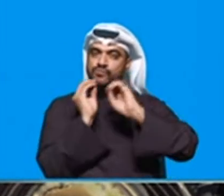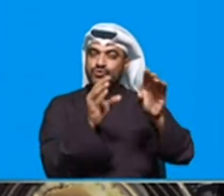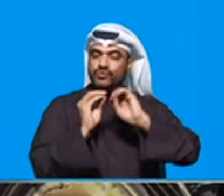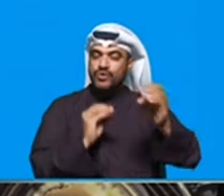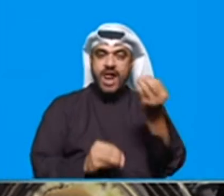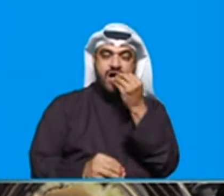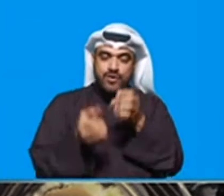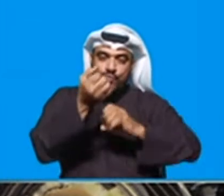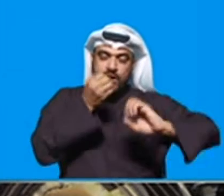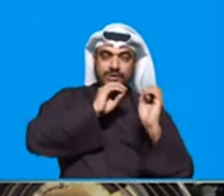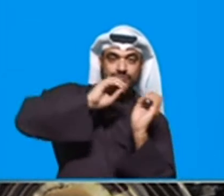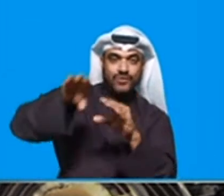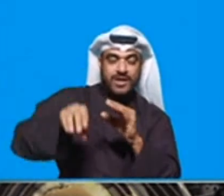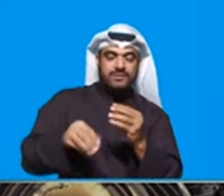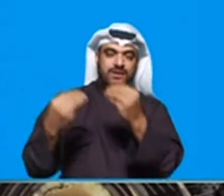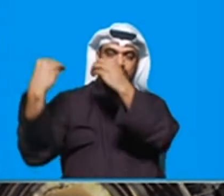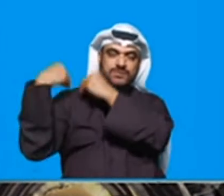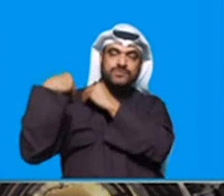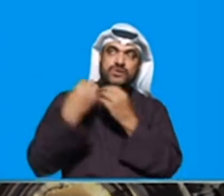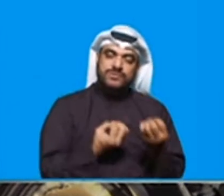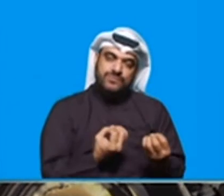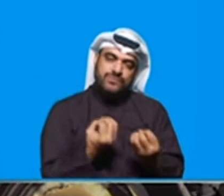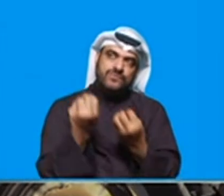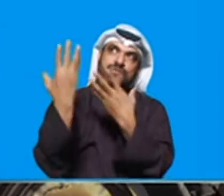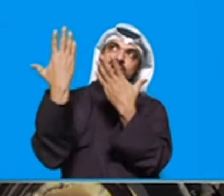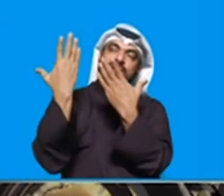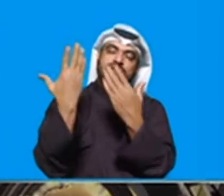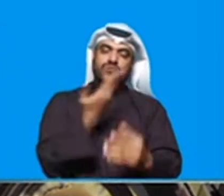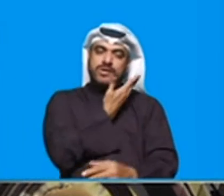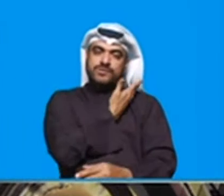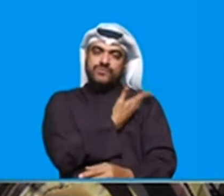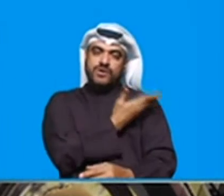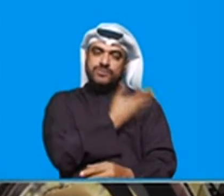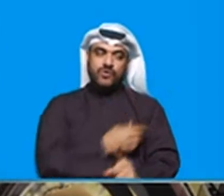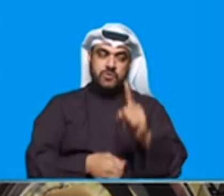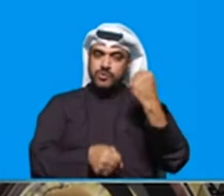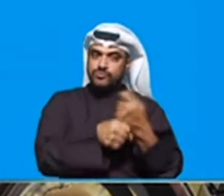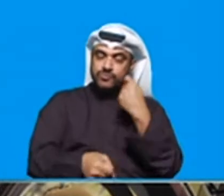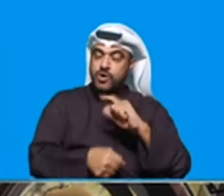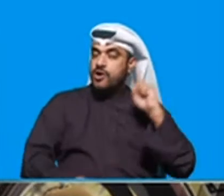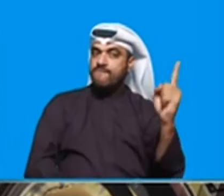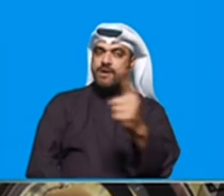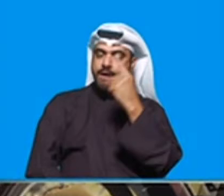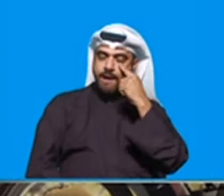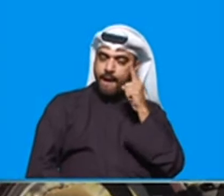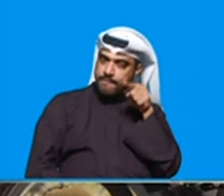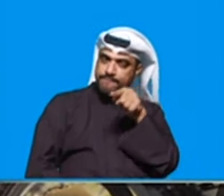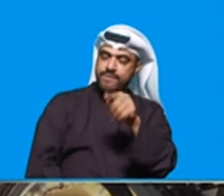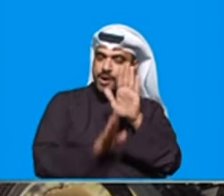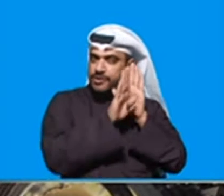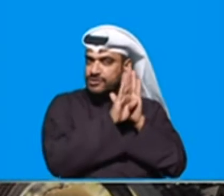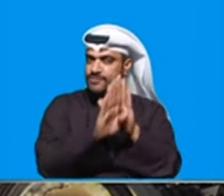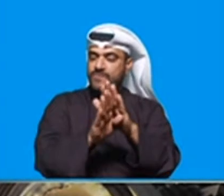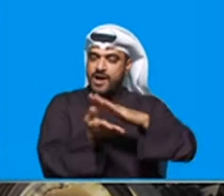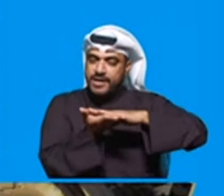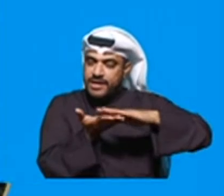والغذاء. المغردون دعوا الله بالرحمة والغفران لشهداء الوطن الأبرار، مؤكدين على دورهم البارز في الدفاع عن الوطن